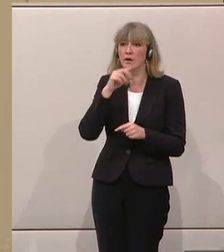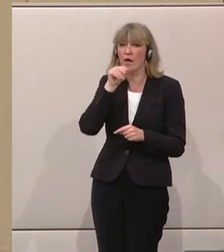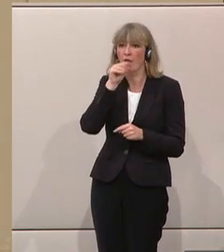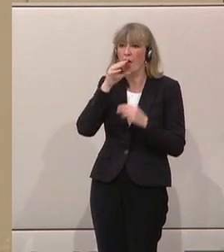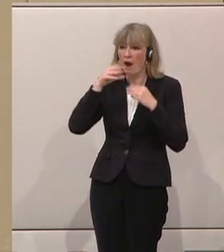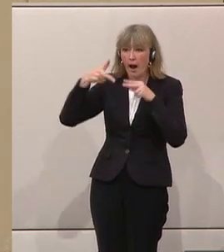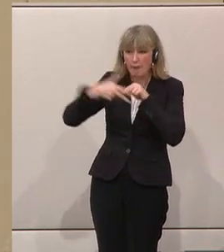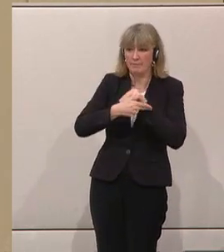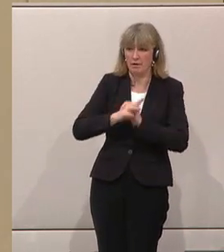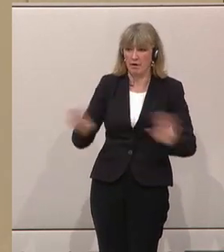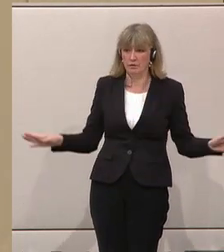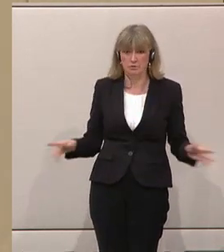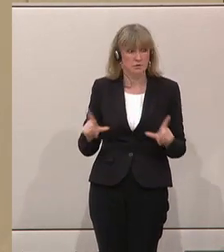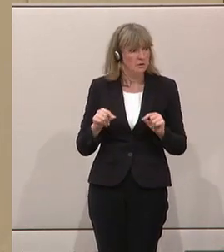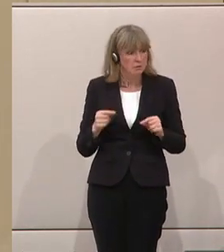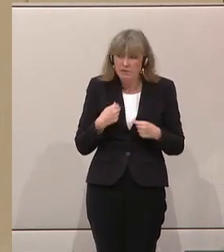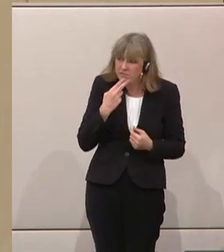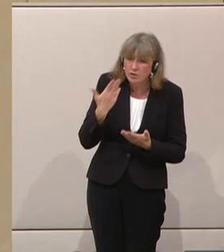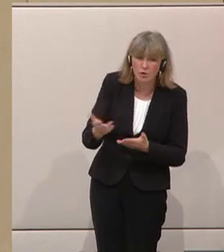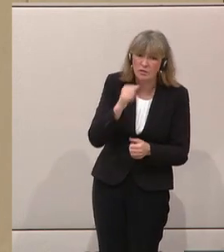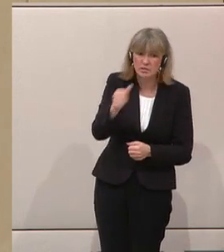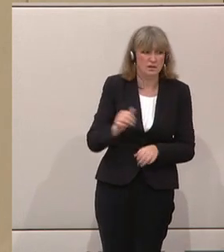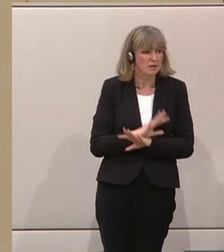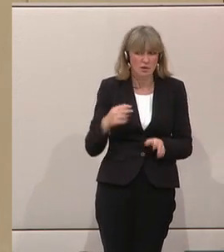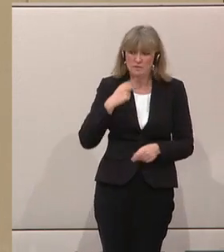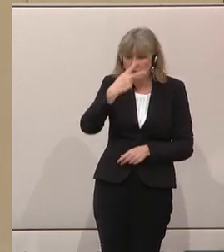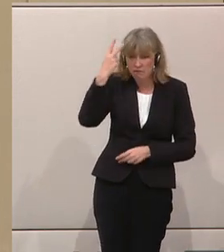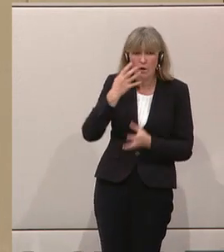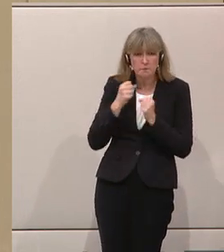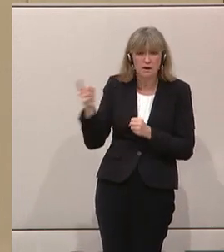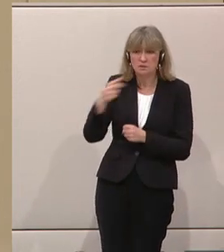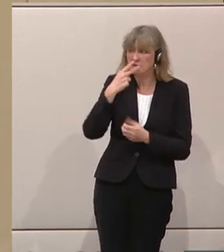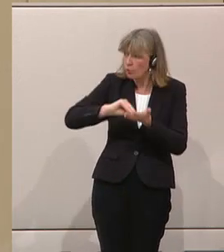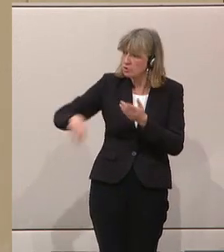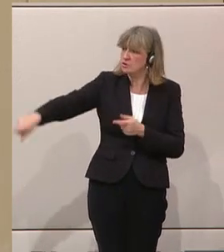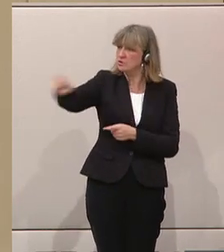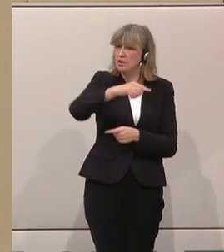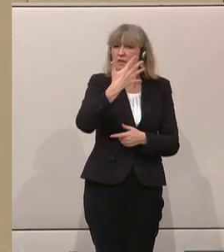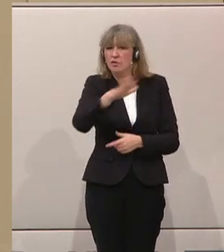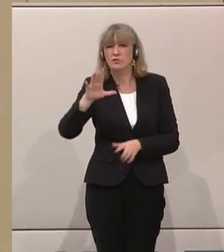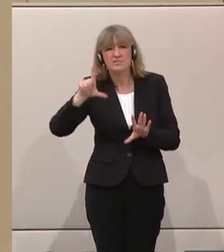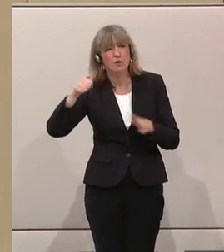die Bürgerinnen wollen diese Unmündigkeit nicht. Und wir haben es gesehen in dem Volksbegehren, das unterschrieben worden ist von